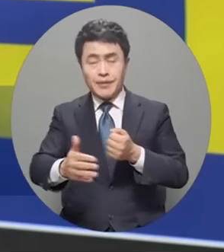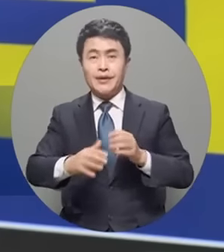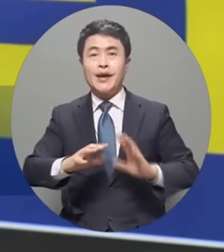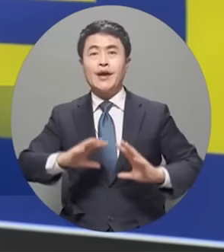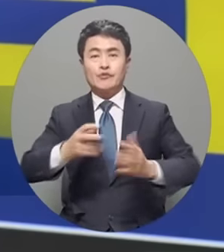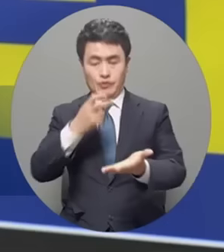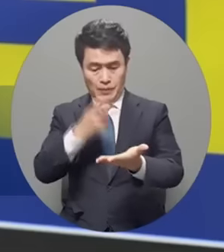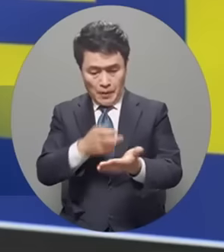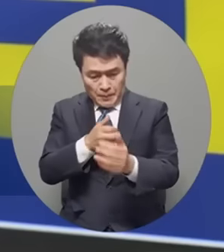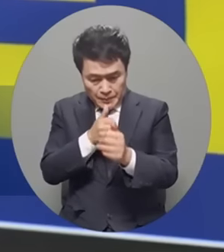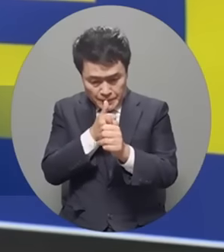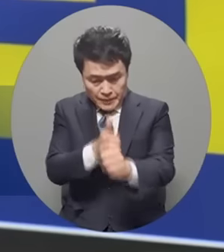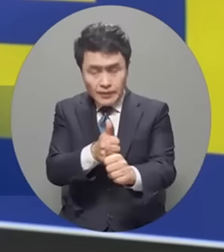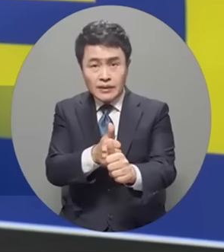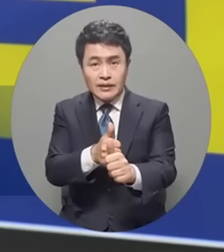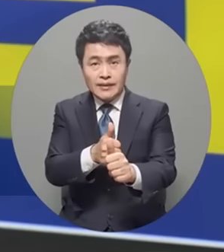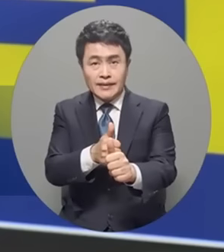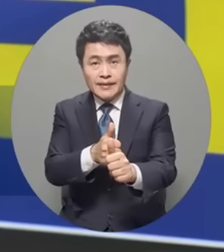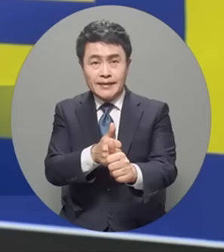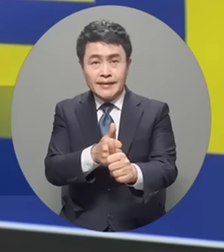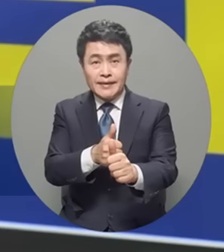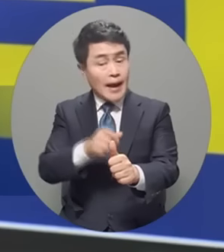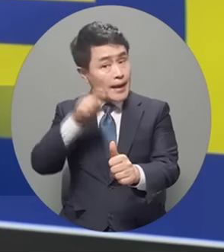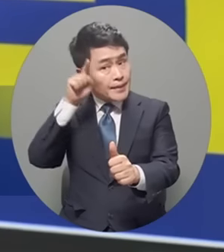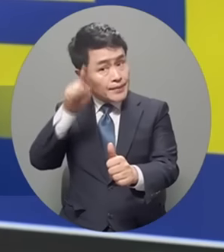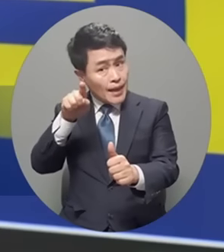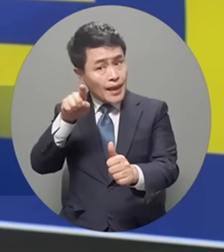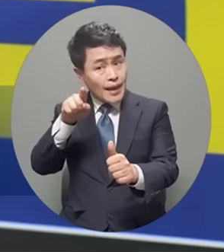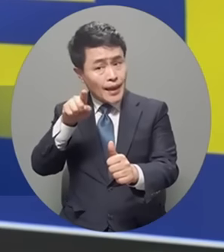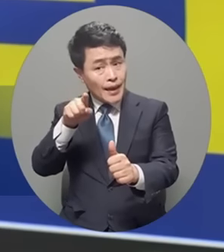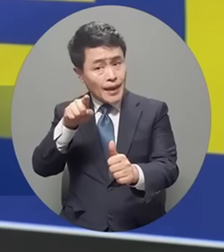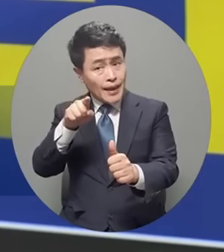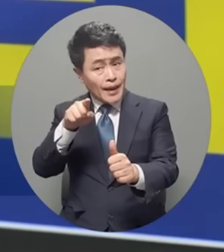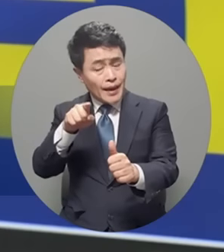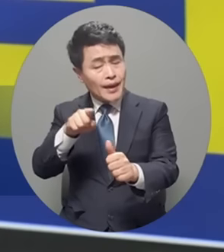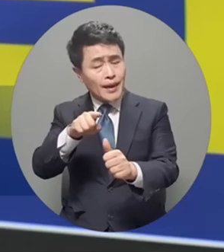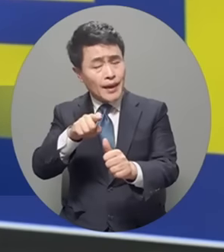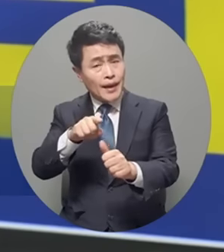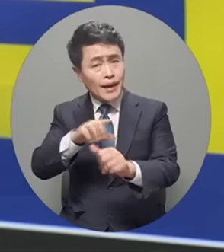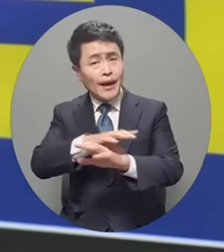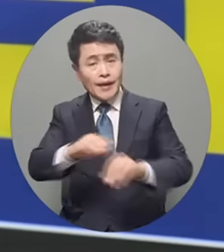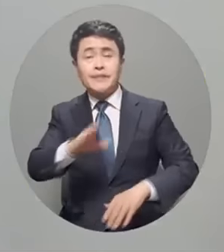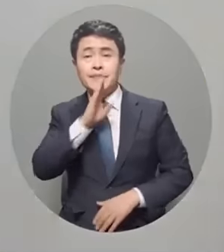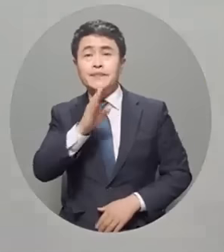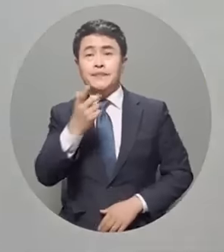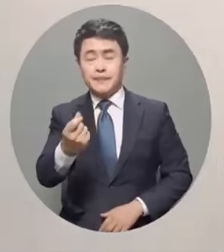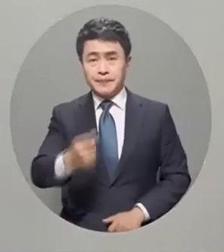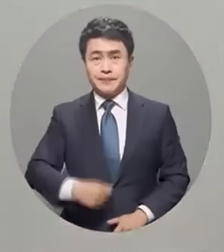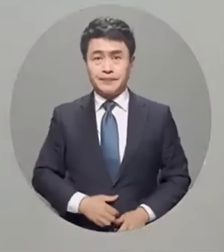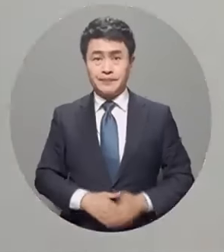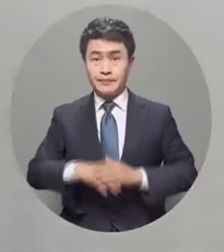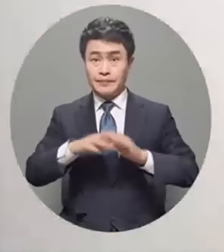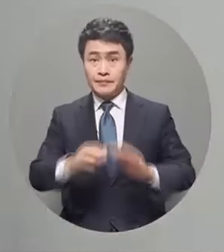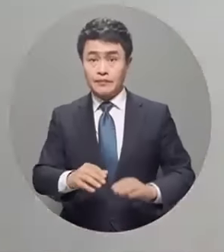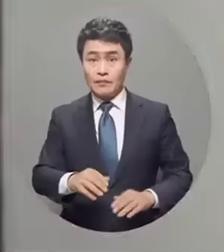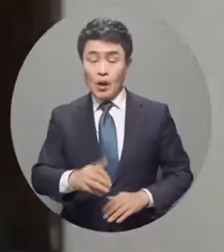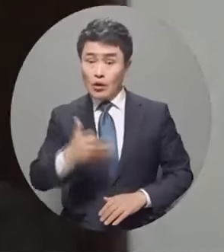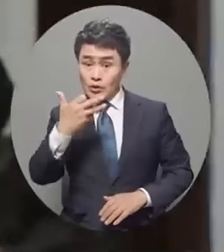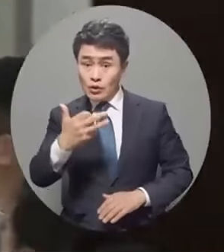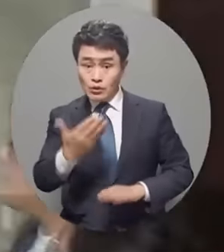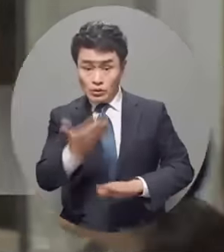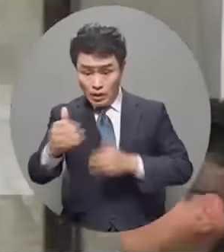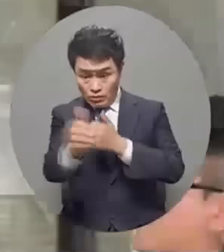국회법 절차를 지키기 위해서는 내일 하는 것이 맞는 일이라고 생각합니다. 다만 18개